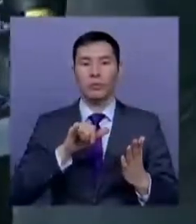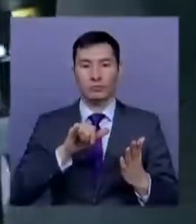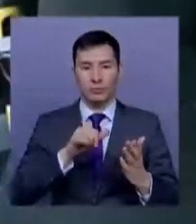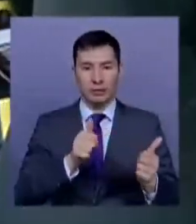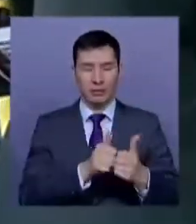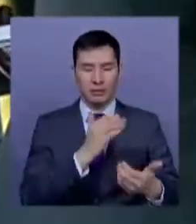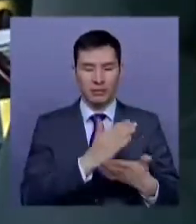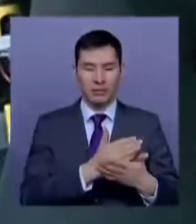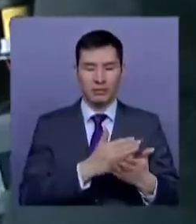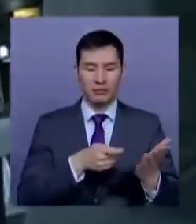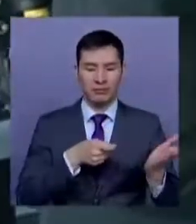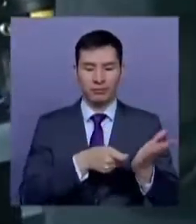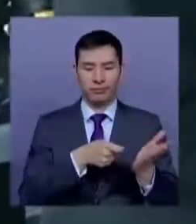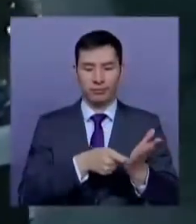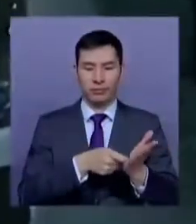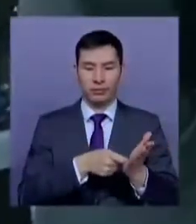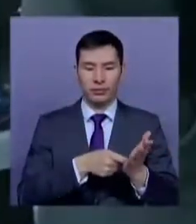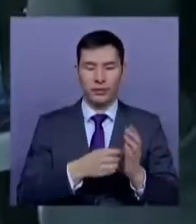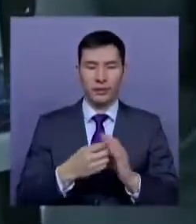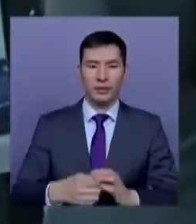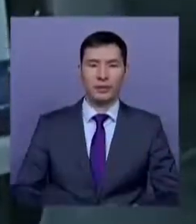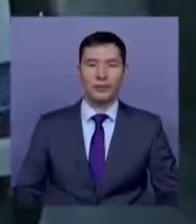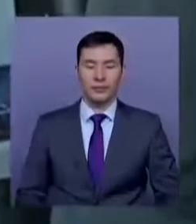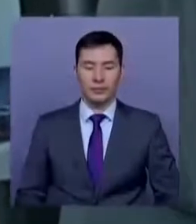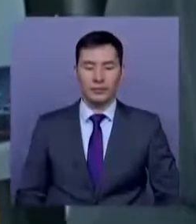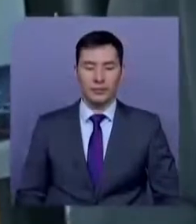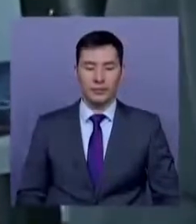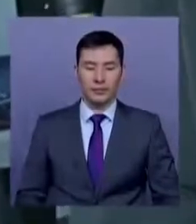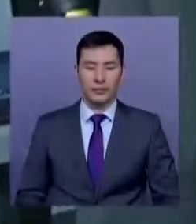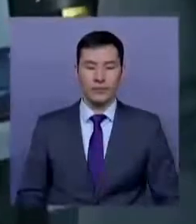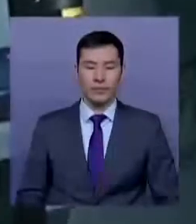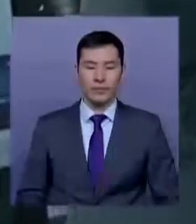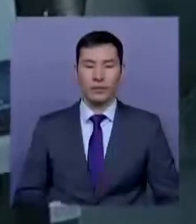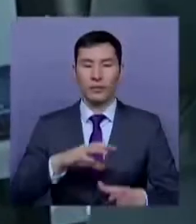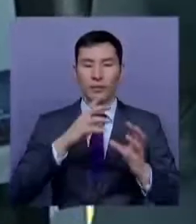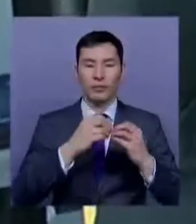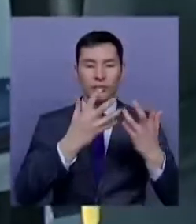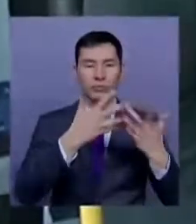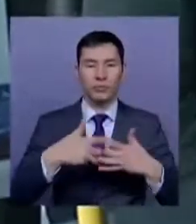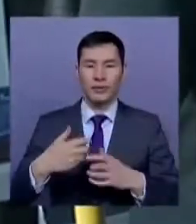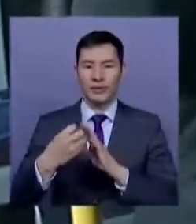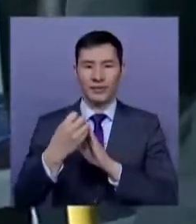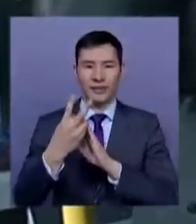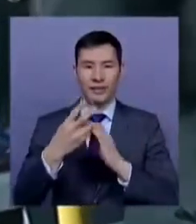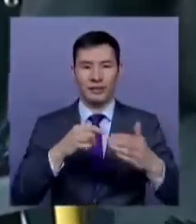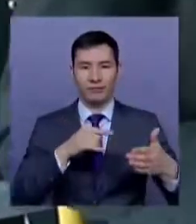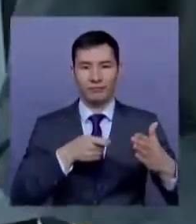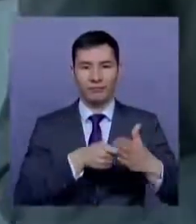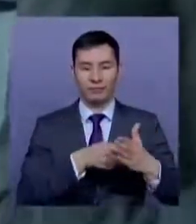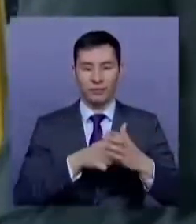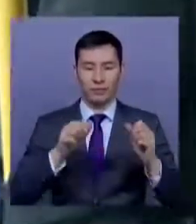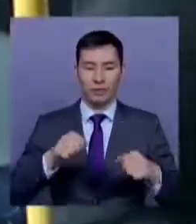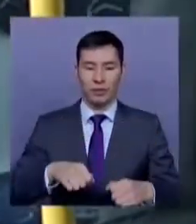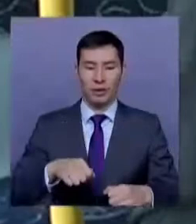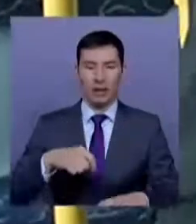мынадай құрылғылар орнатылған, 12 жолаушы бір мезетте телефондарын қуаттай алады. Одан өзге жаздың аптап